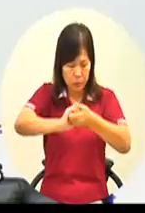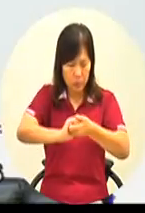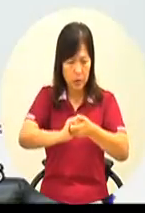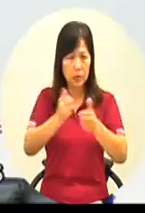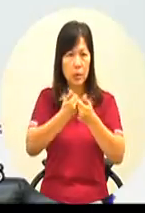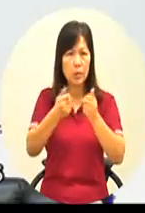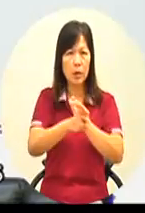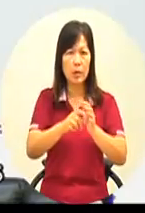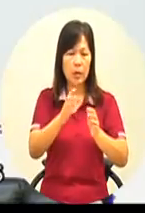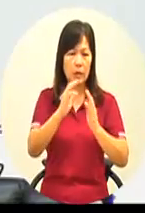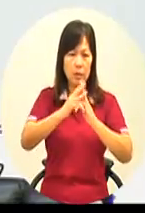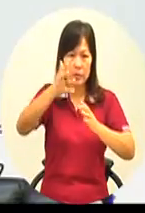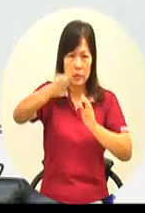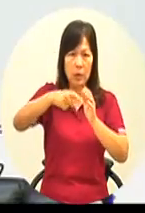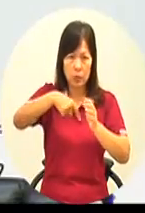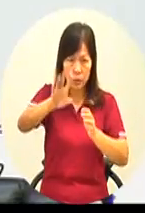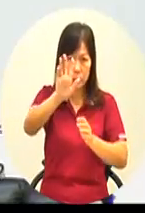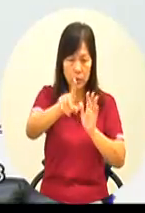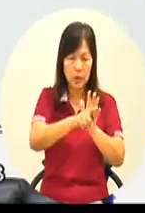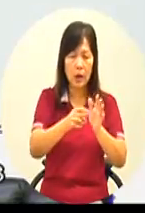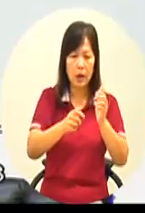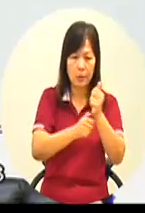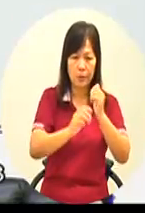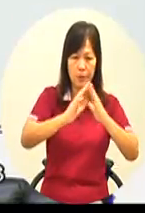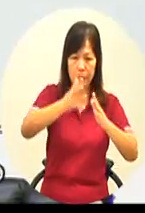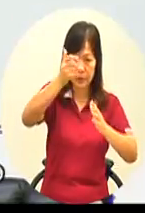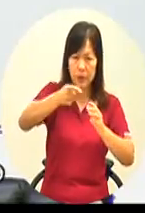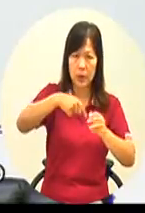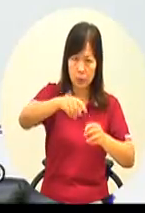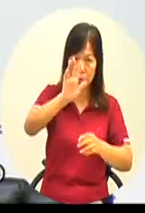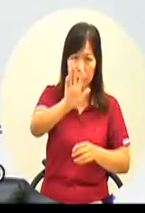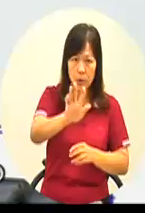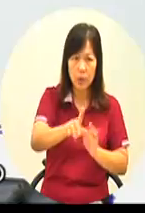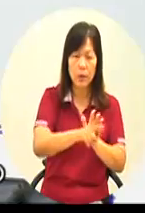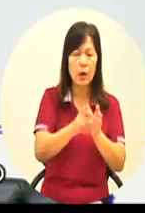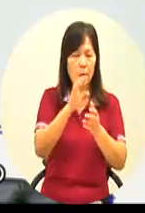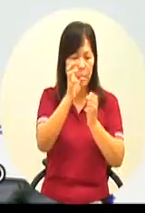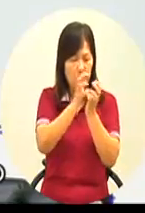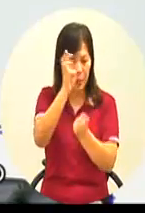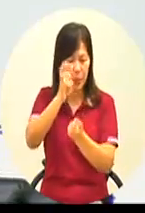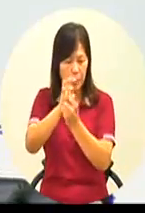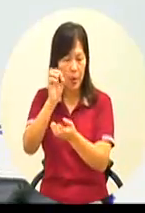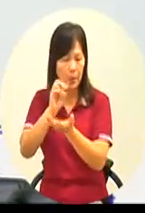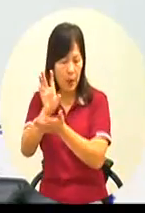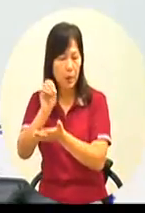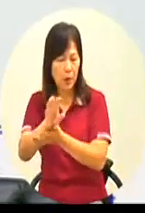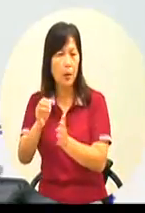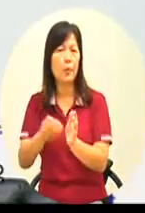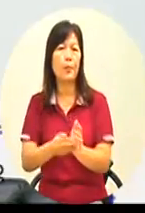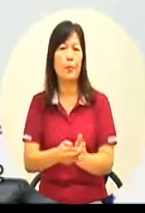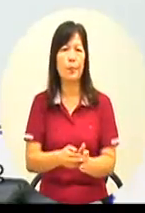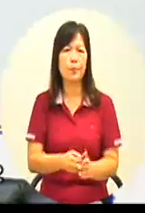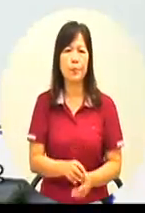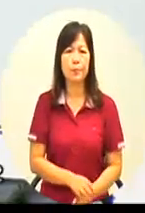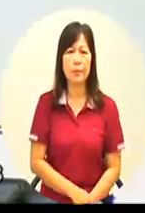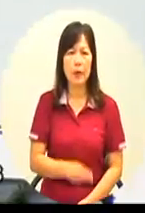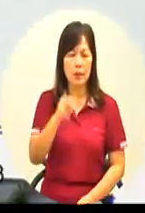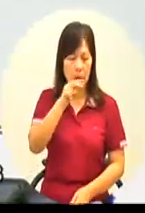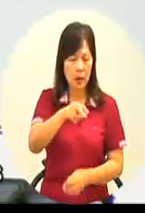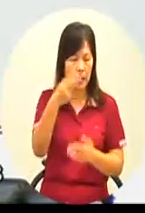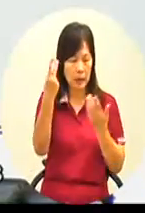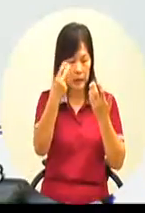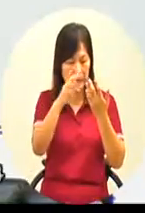了，我们副市长史哲也到了现场做了一些详细的报告。那我们可以看到另外一篇报